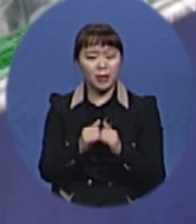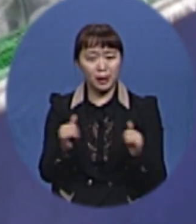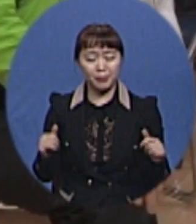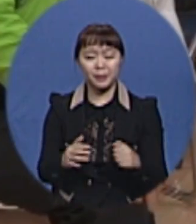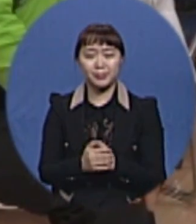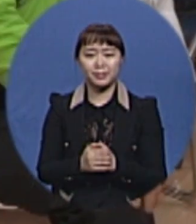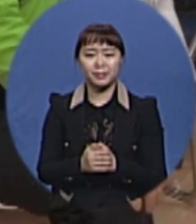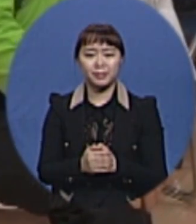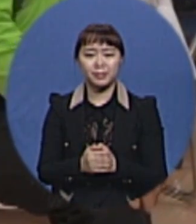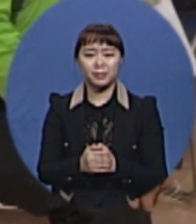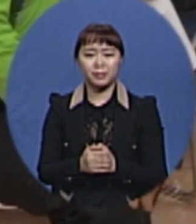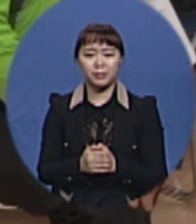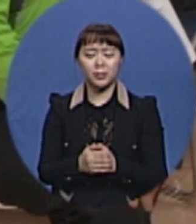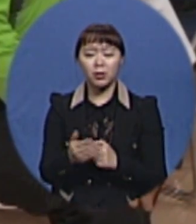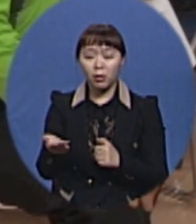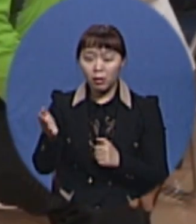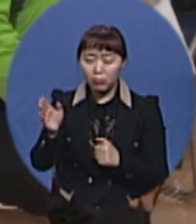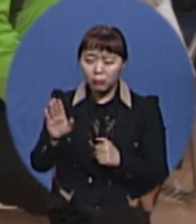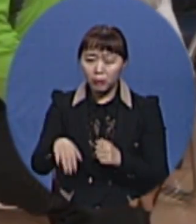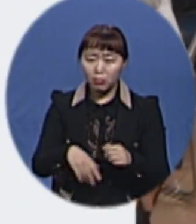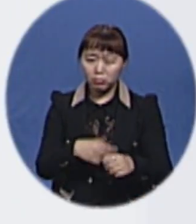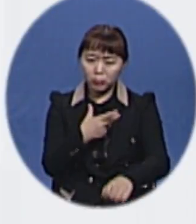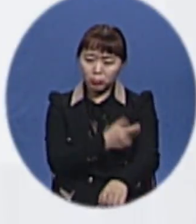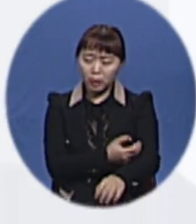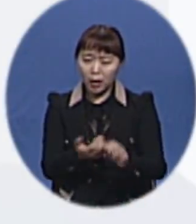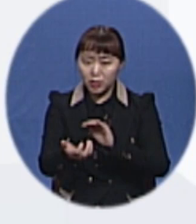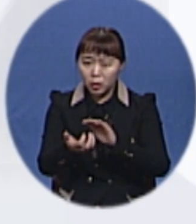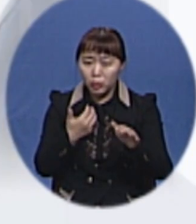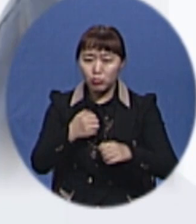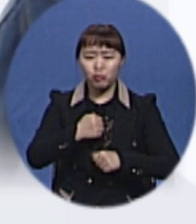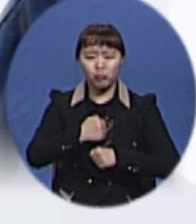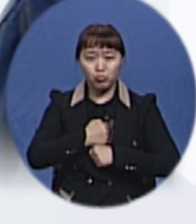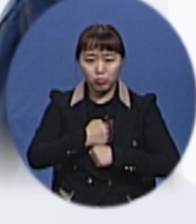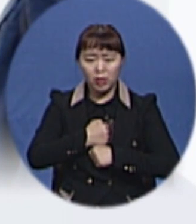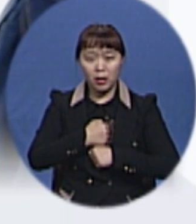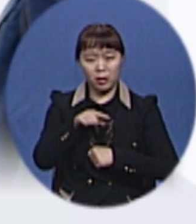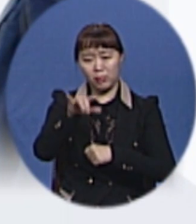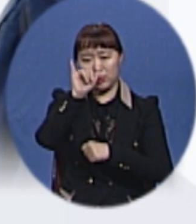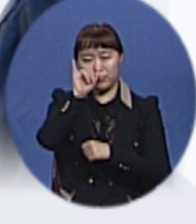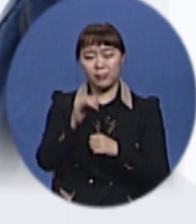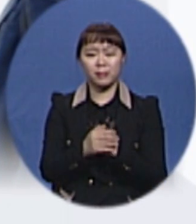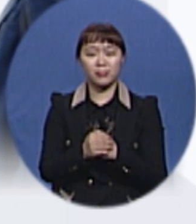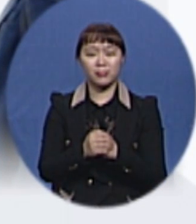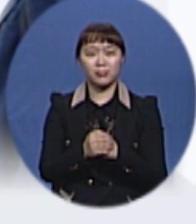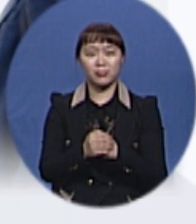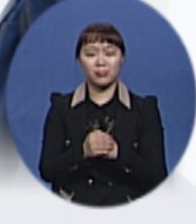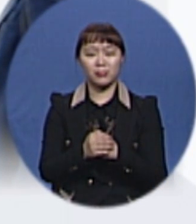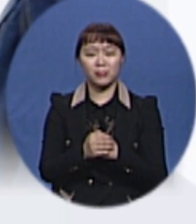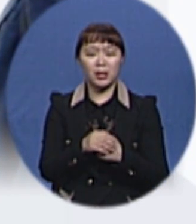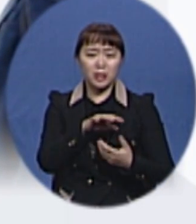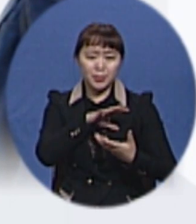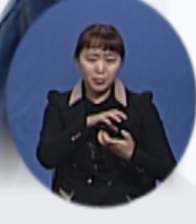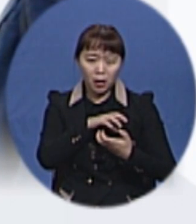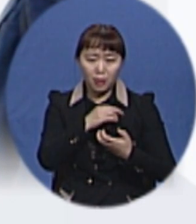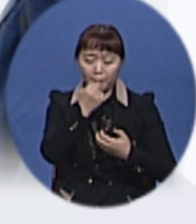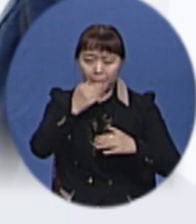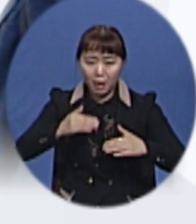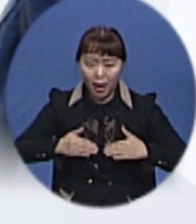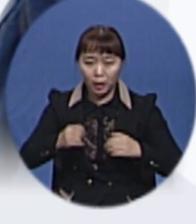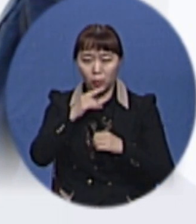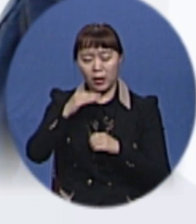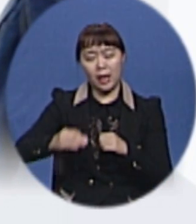사람들입니다. 그런데 접종에 앞서 주의해야 할 점이 있습니다. 심장이나